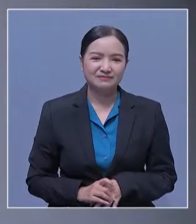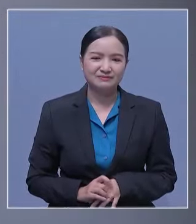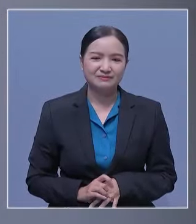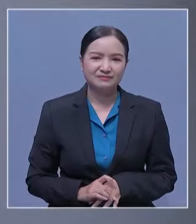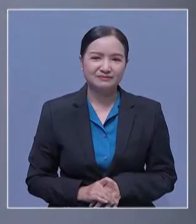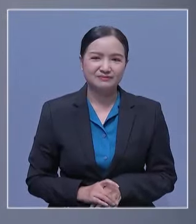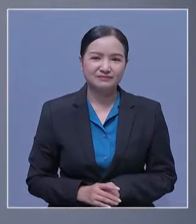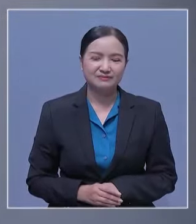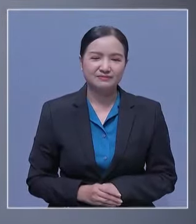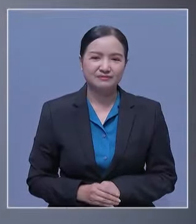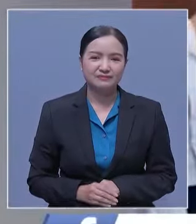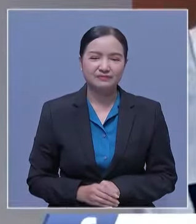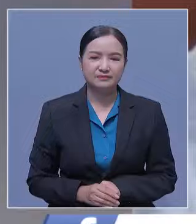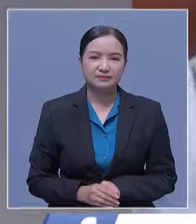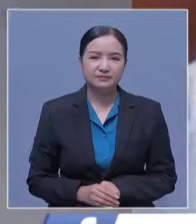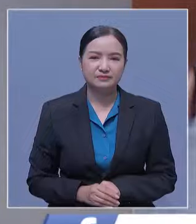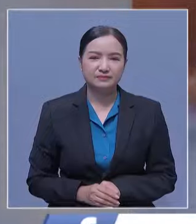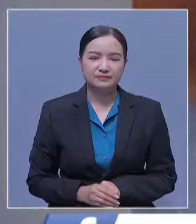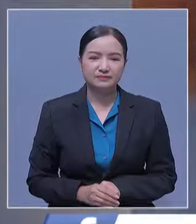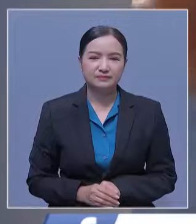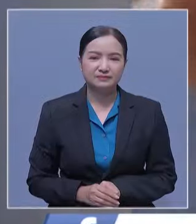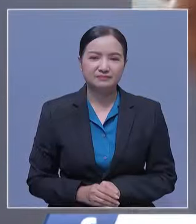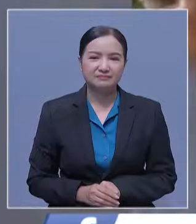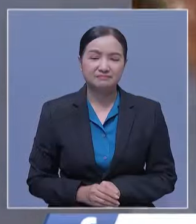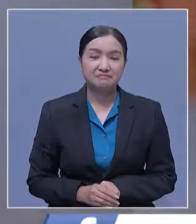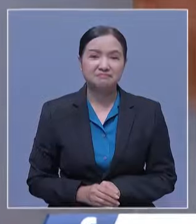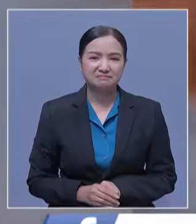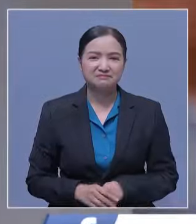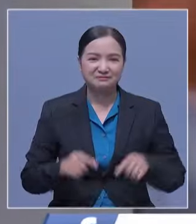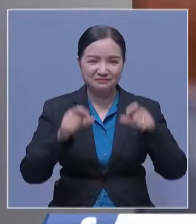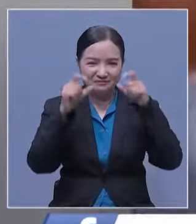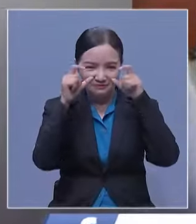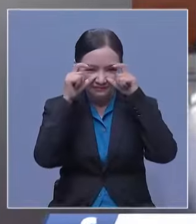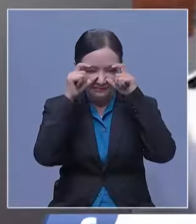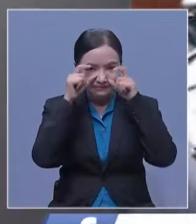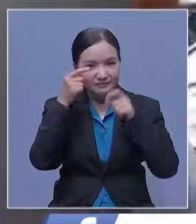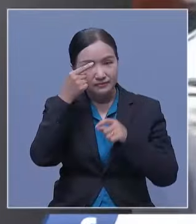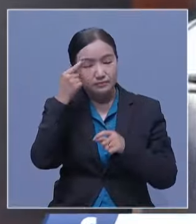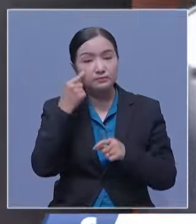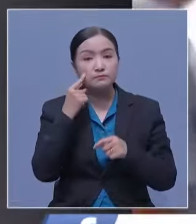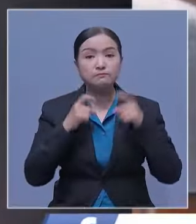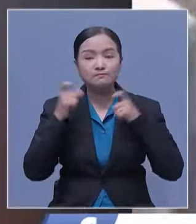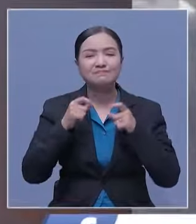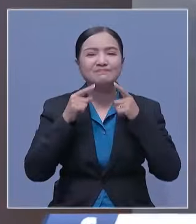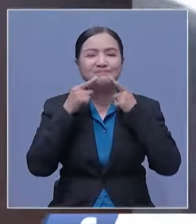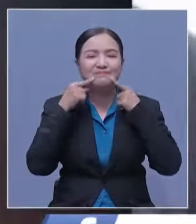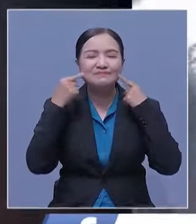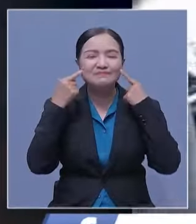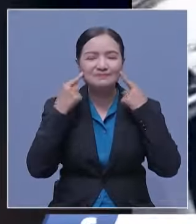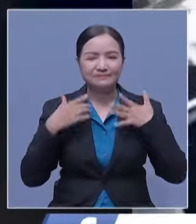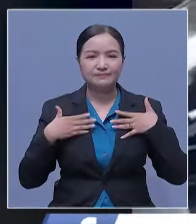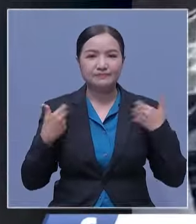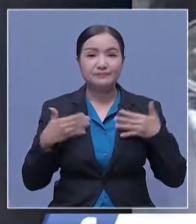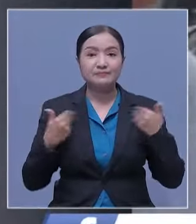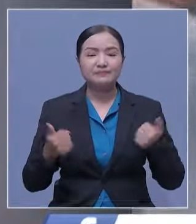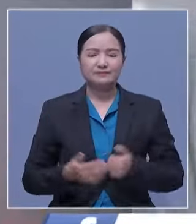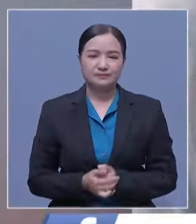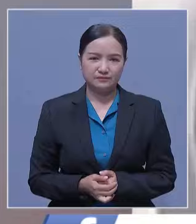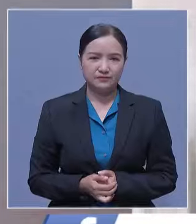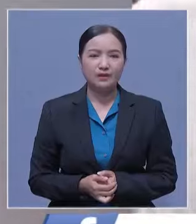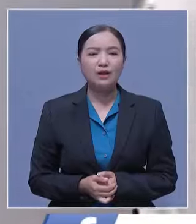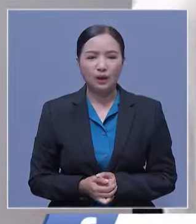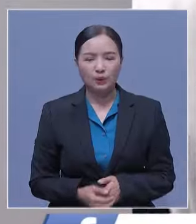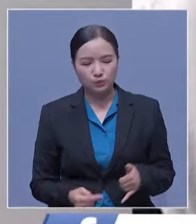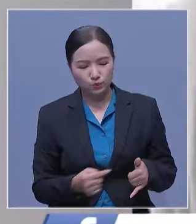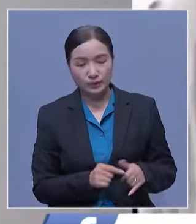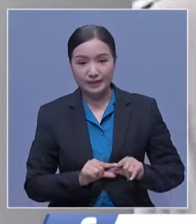องให้ไปละ นี่นี่โอ้ใส่แว่นดำนะแต่ว่าหน้าตายิ้มแย้มเชียว สบายแล้วนะช่วงนี้นะ คลิปที่คุณธน